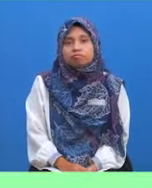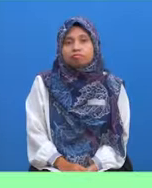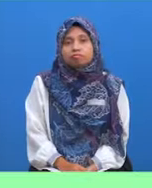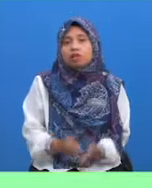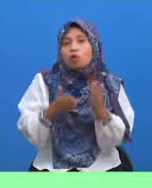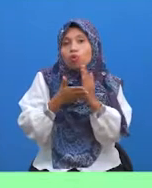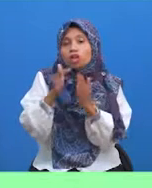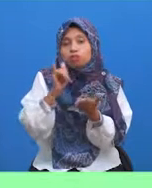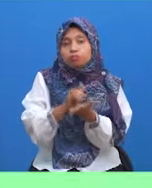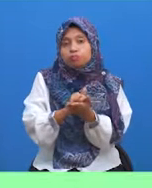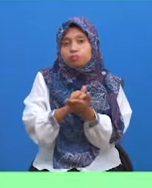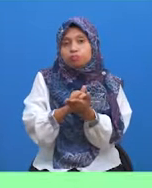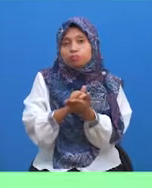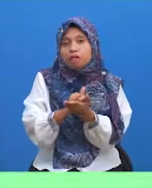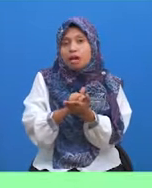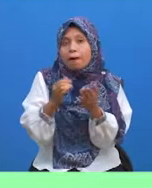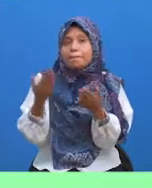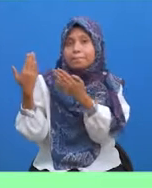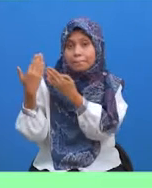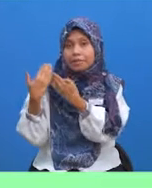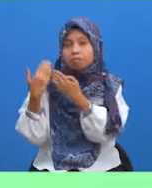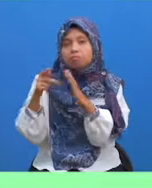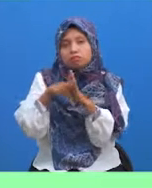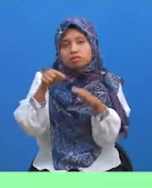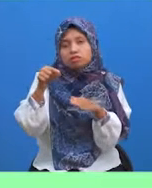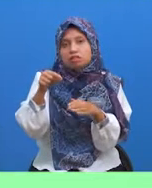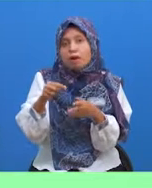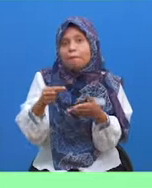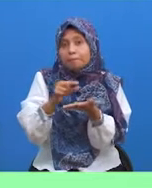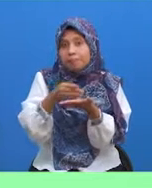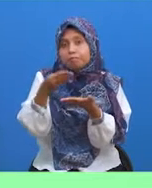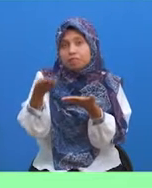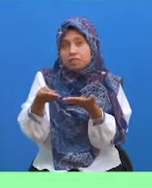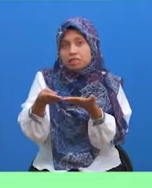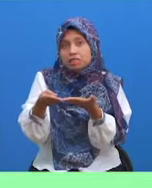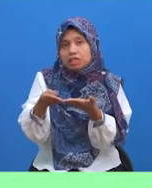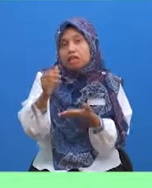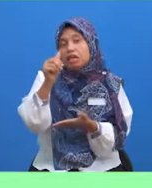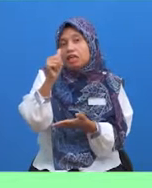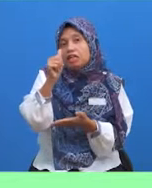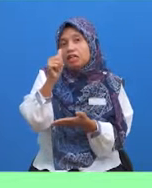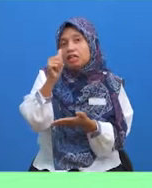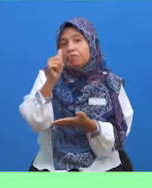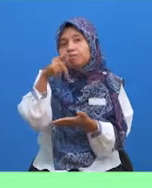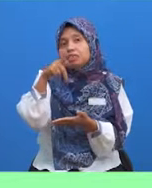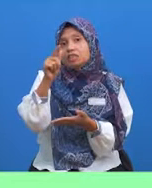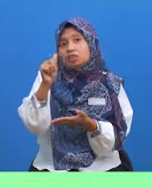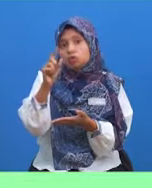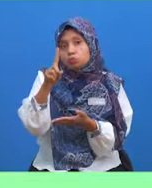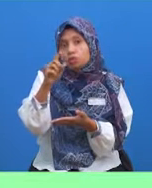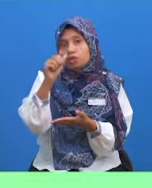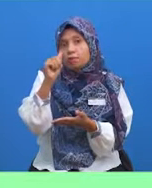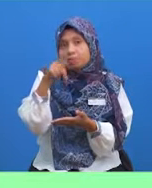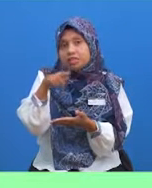oleh yang demikian beban pengguna picosong v1i 1E manakala